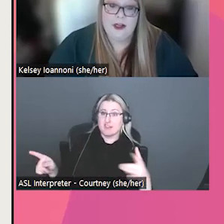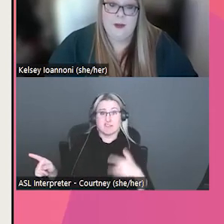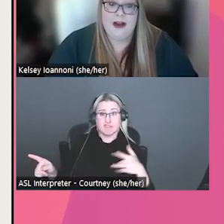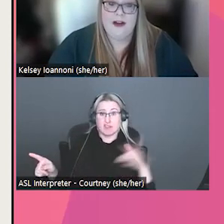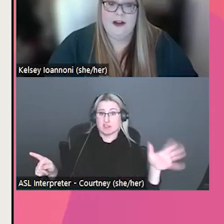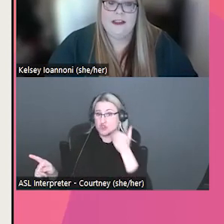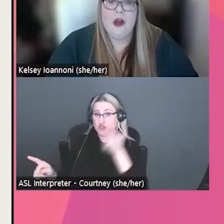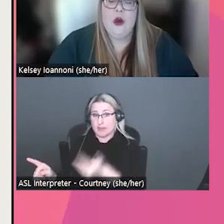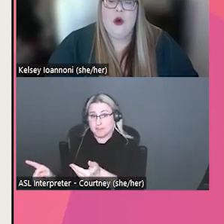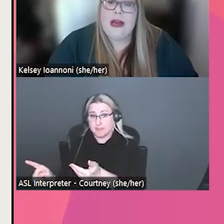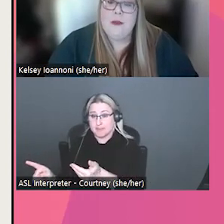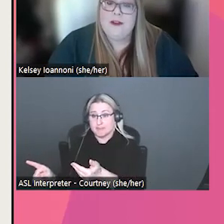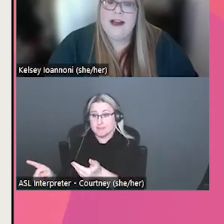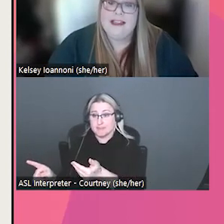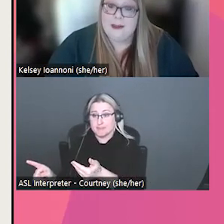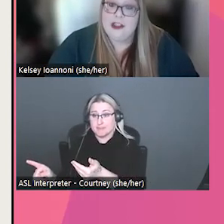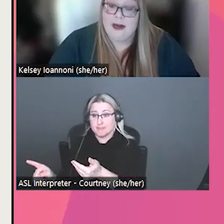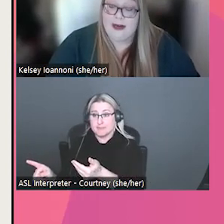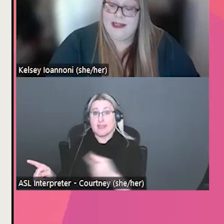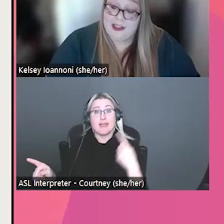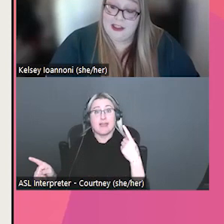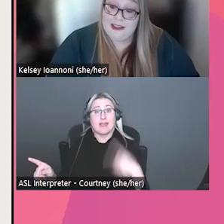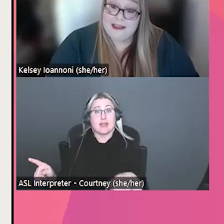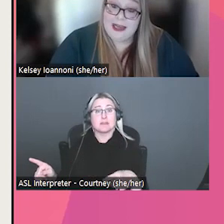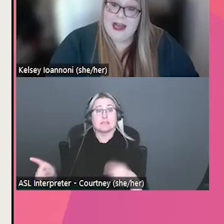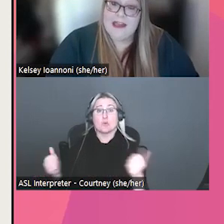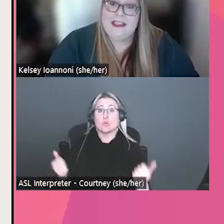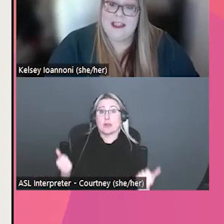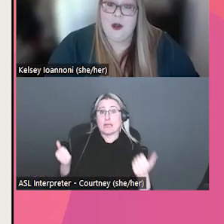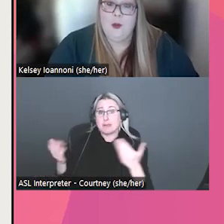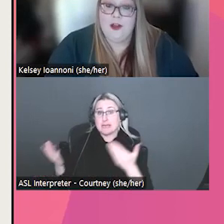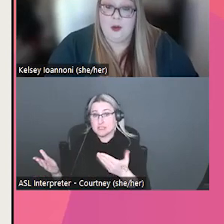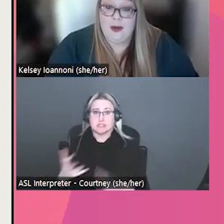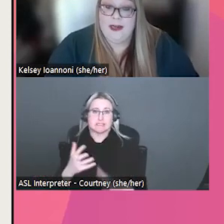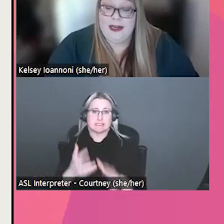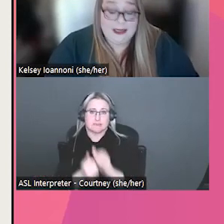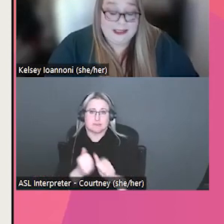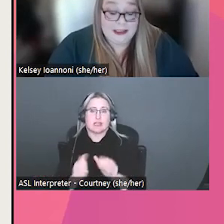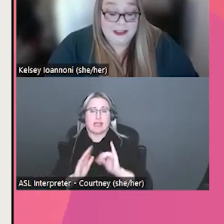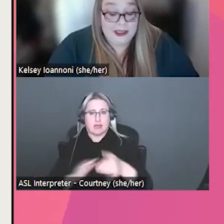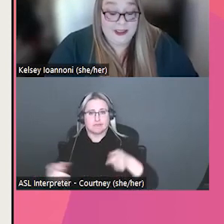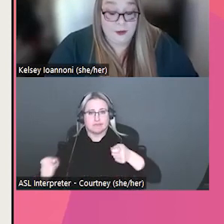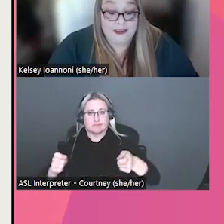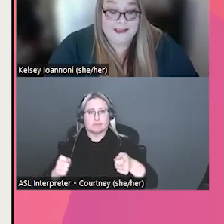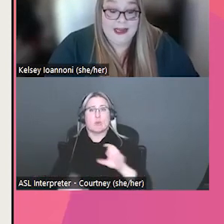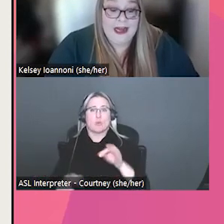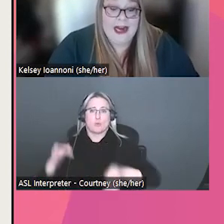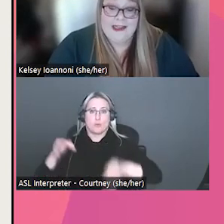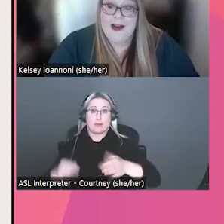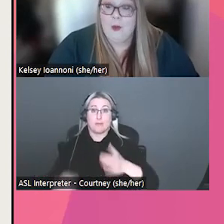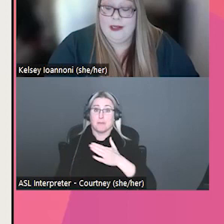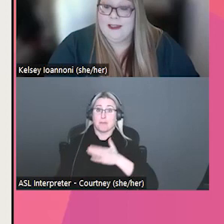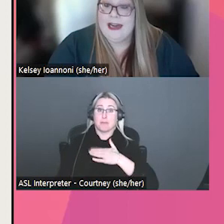étant trop gros, on est ensuite donc assujetti à une perception négative de la